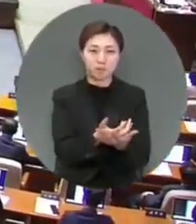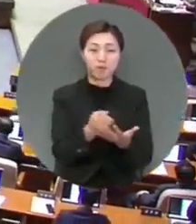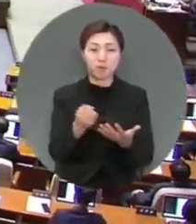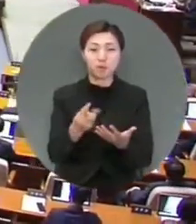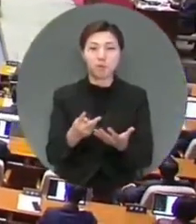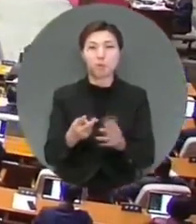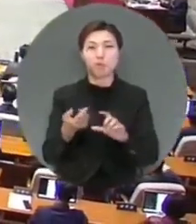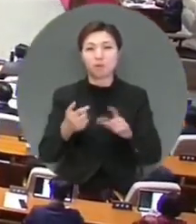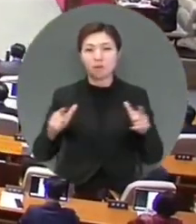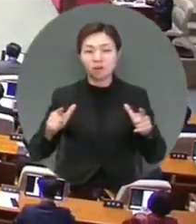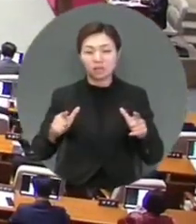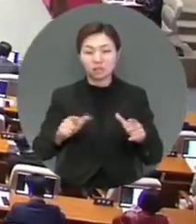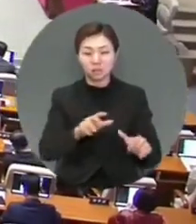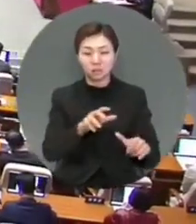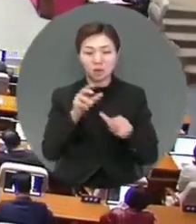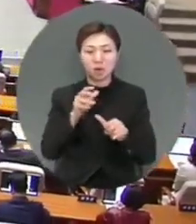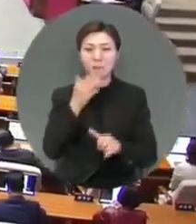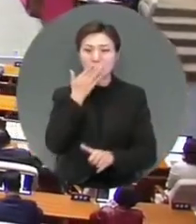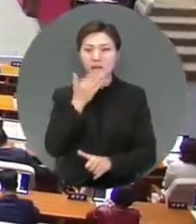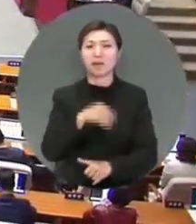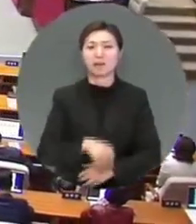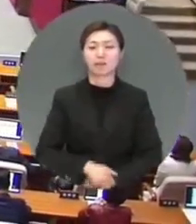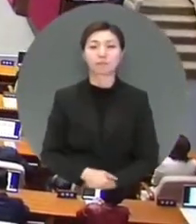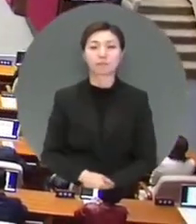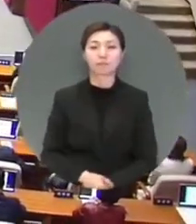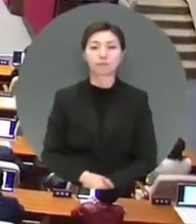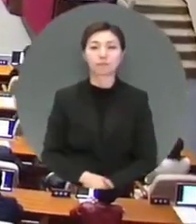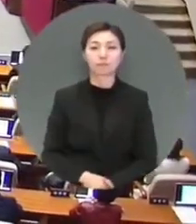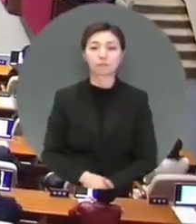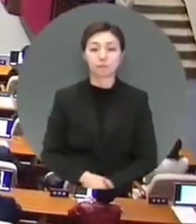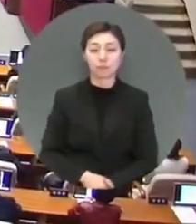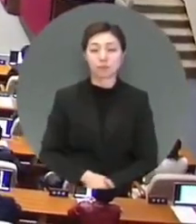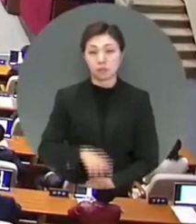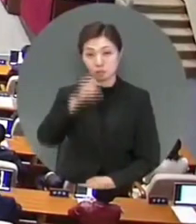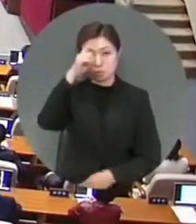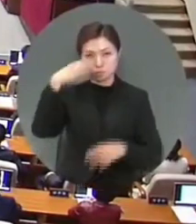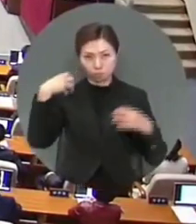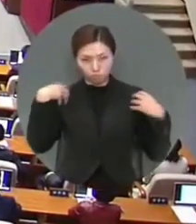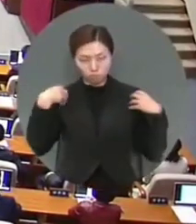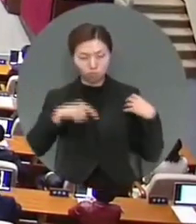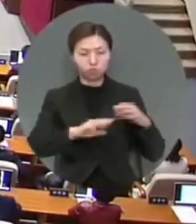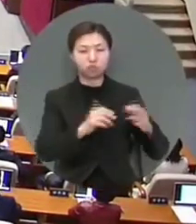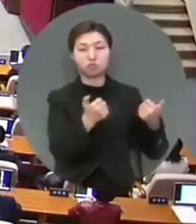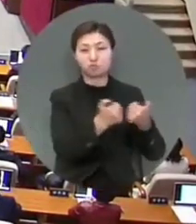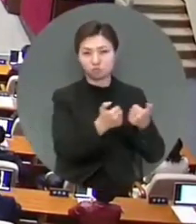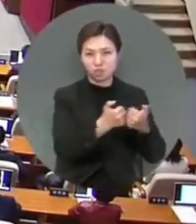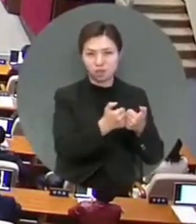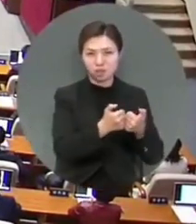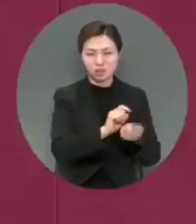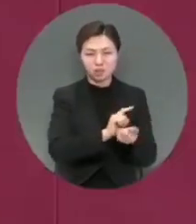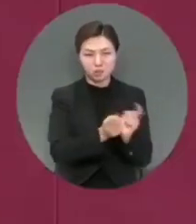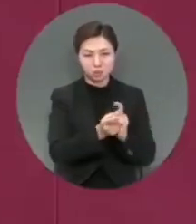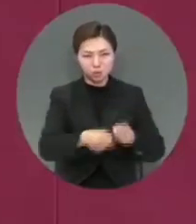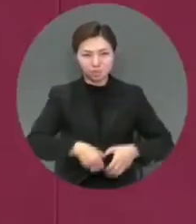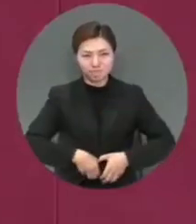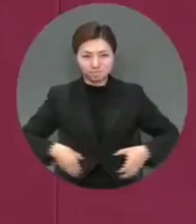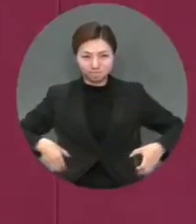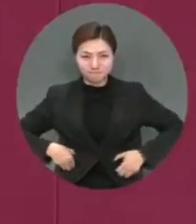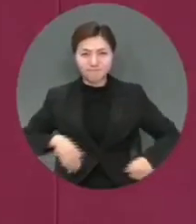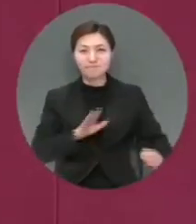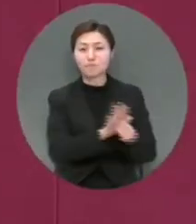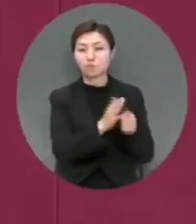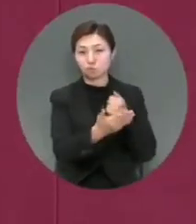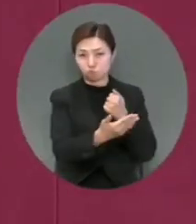것입니다. 정부는 국회가 초당적 논의를 통해 연금개혁 방안을